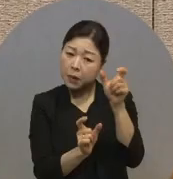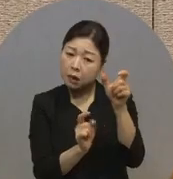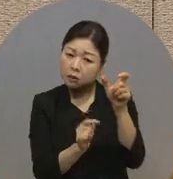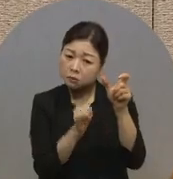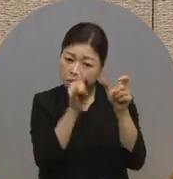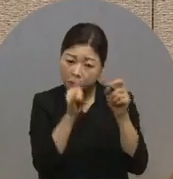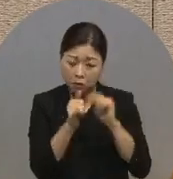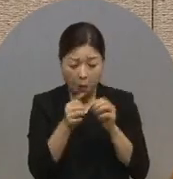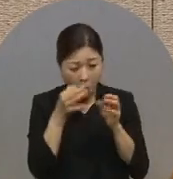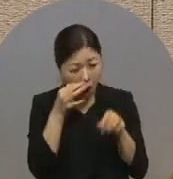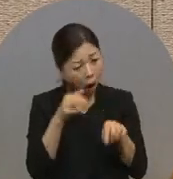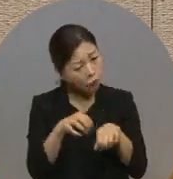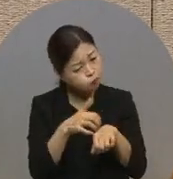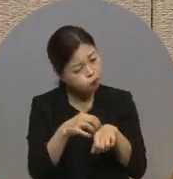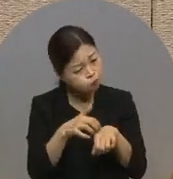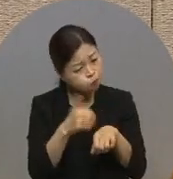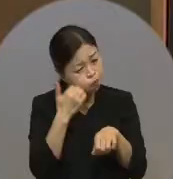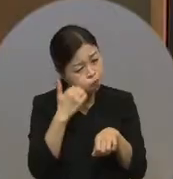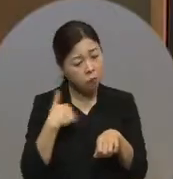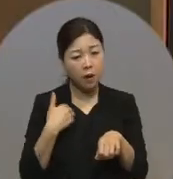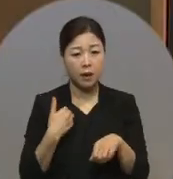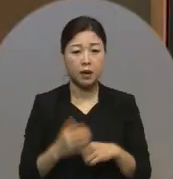보기에는 어떤 점이 불편하게 느껴지세요?